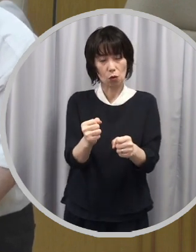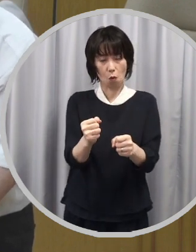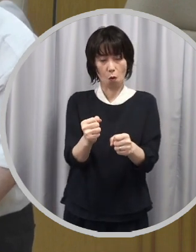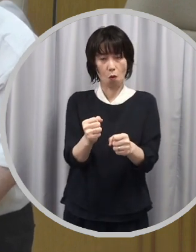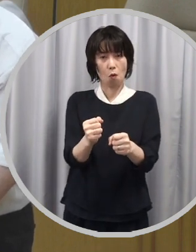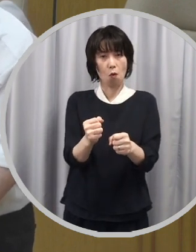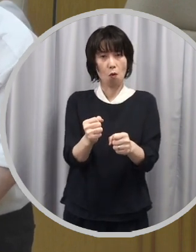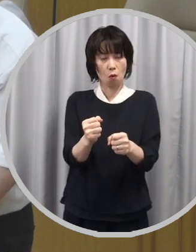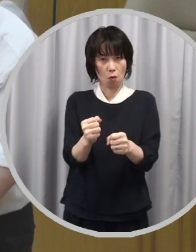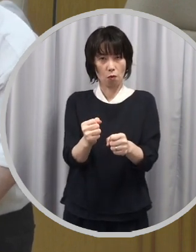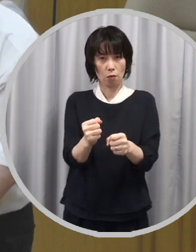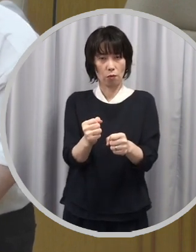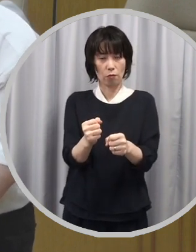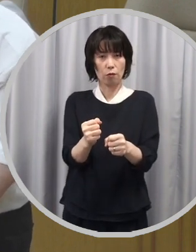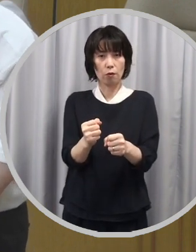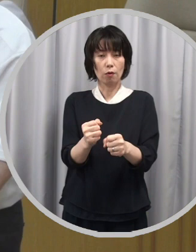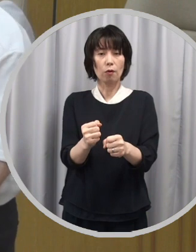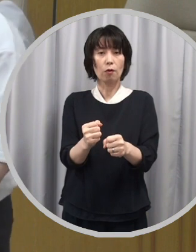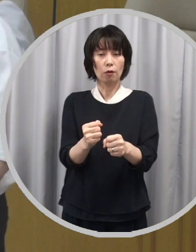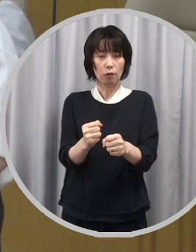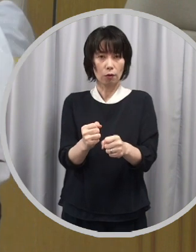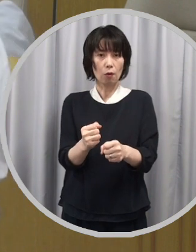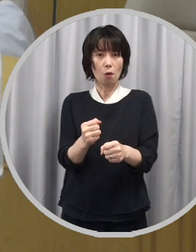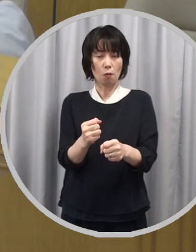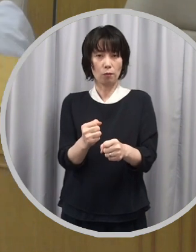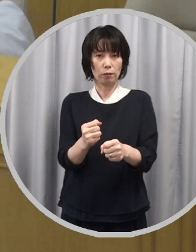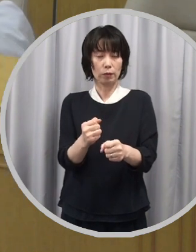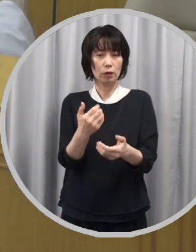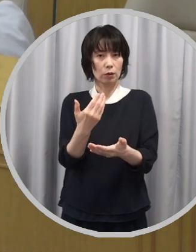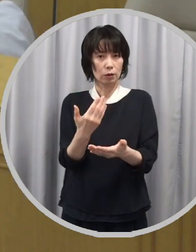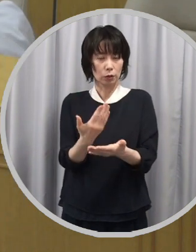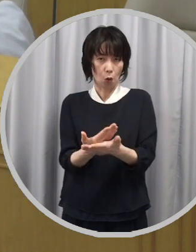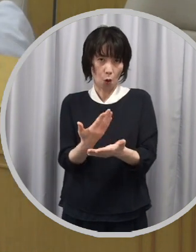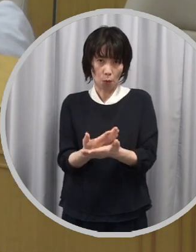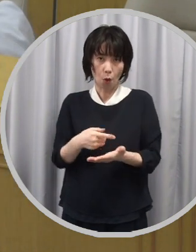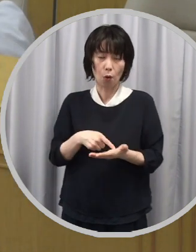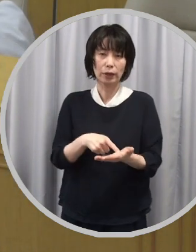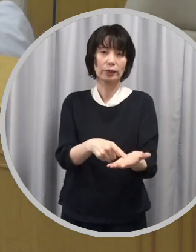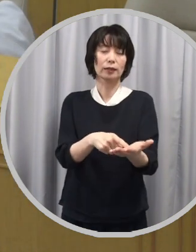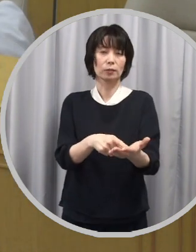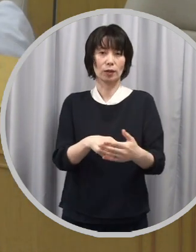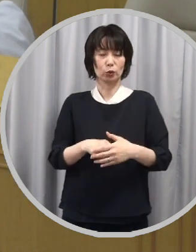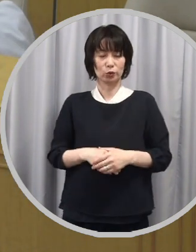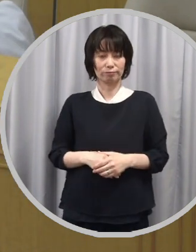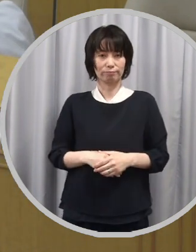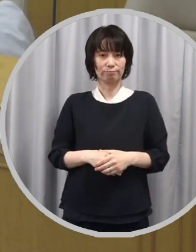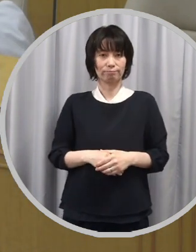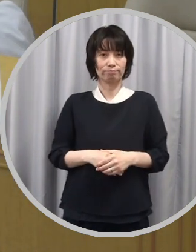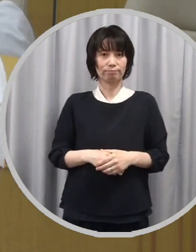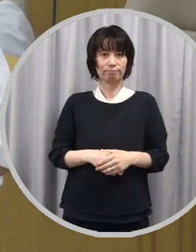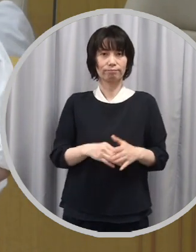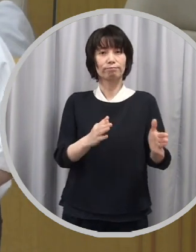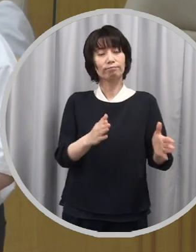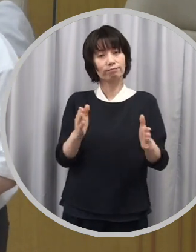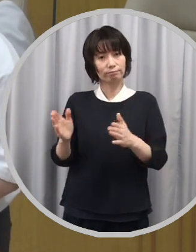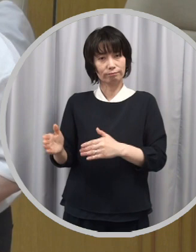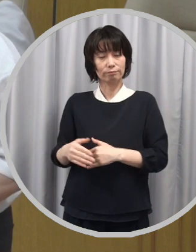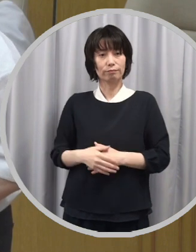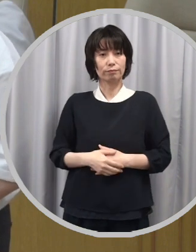ことを強く要望して、次の質問に移らせていただきます。